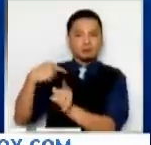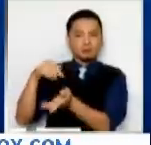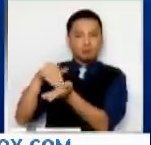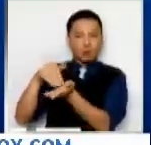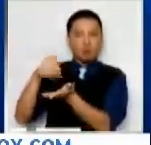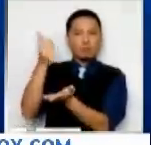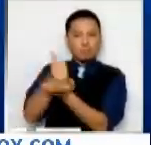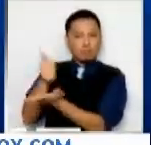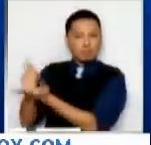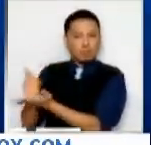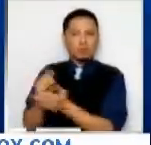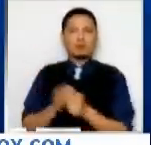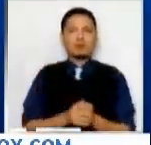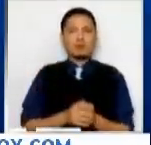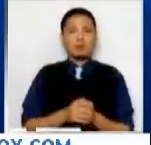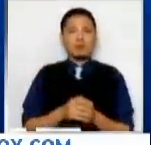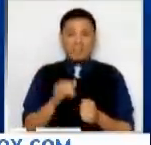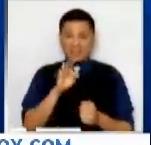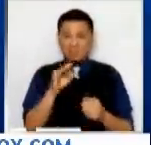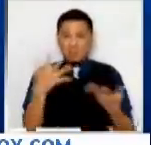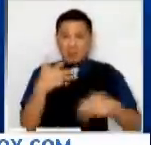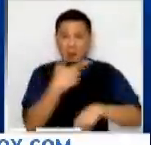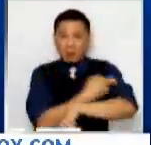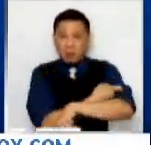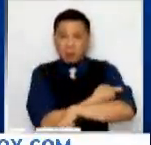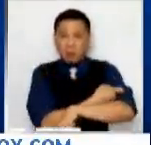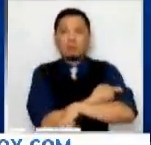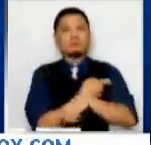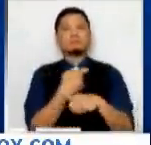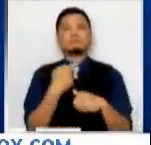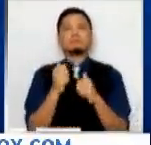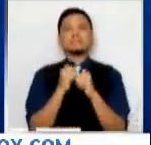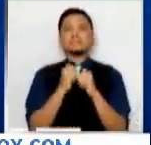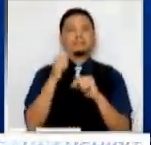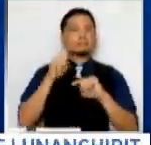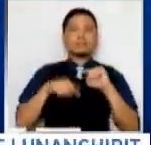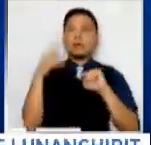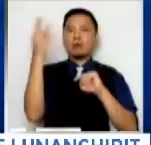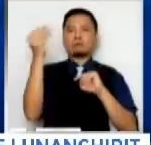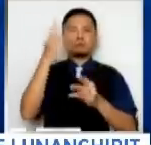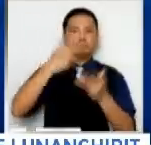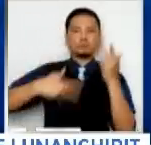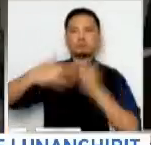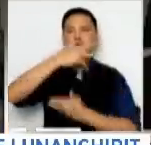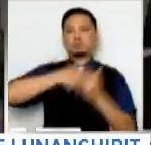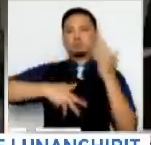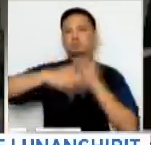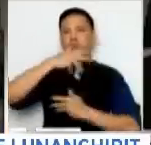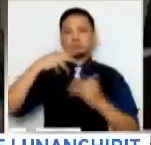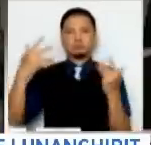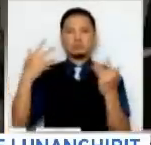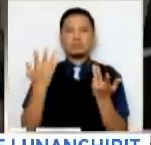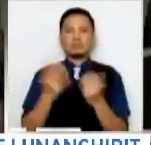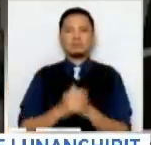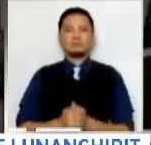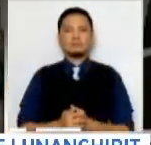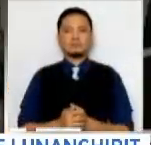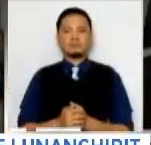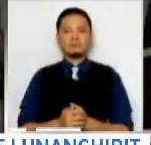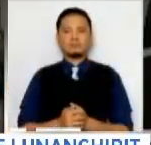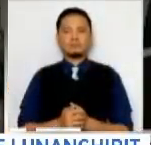mga pampublikong lugar, private man o government facility ang mga hindi pa nababakunahan. A restaurant, for